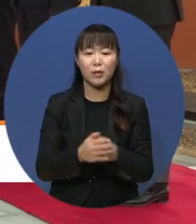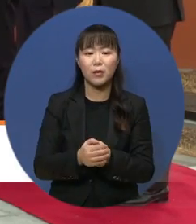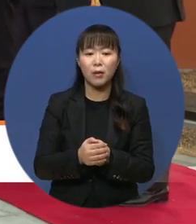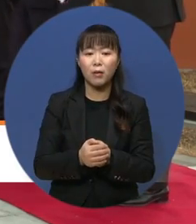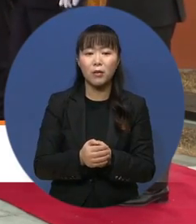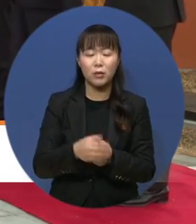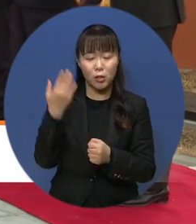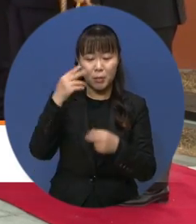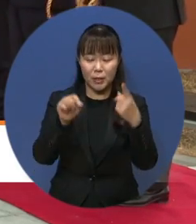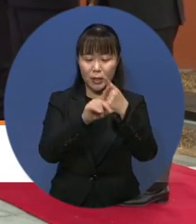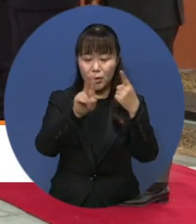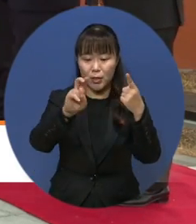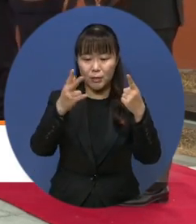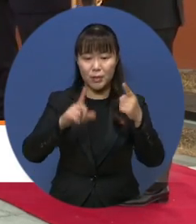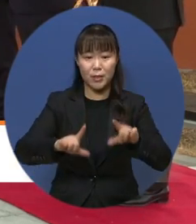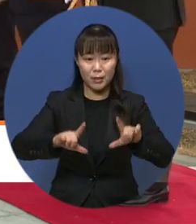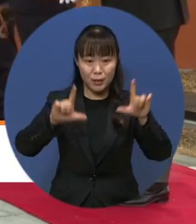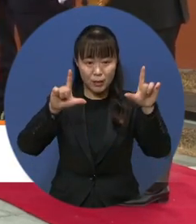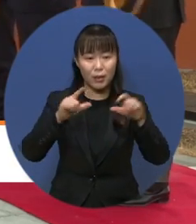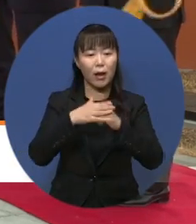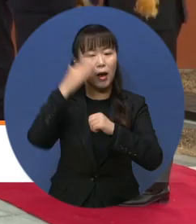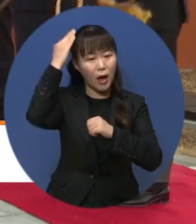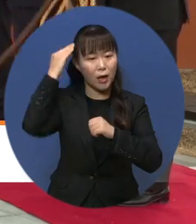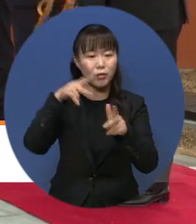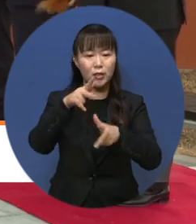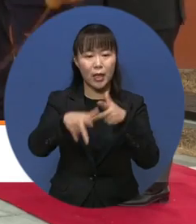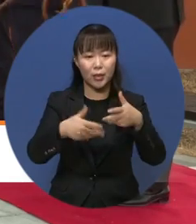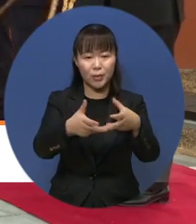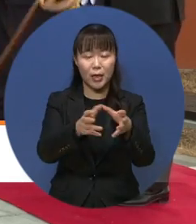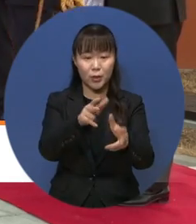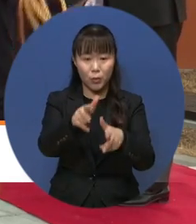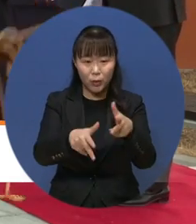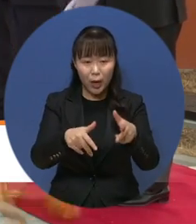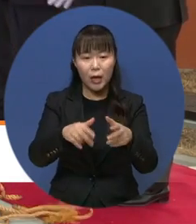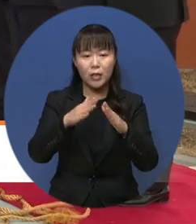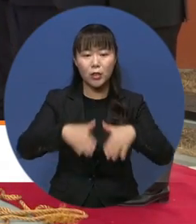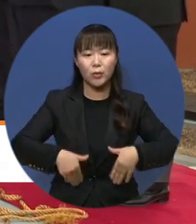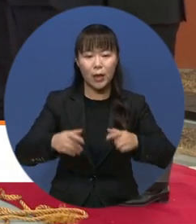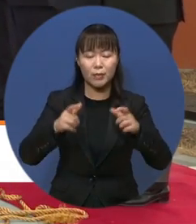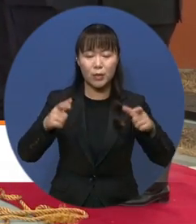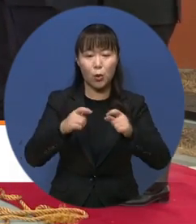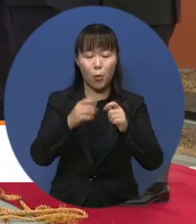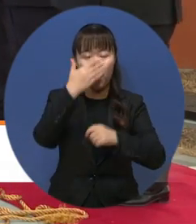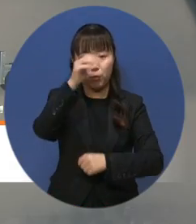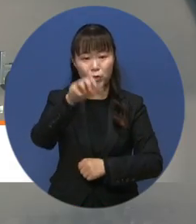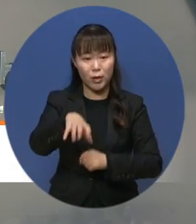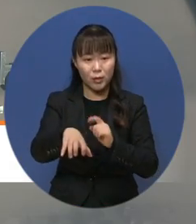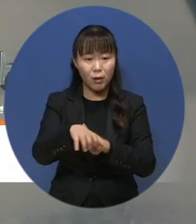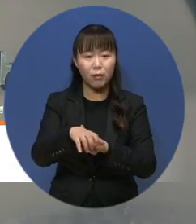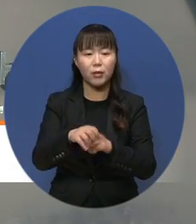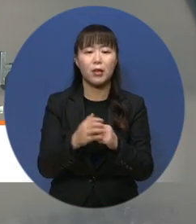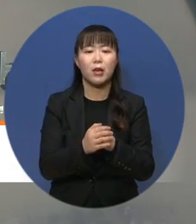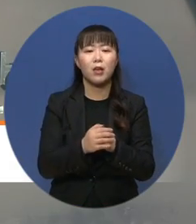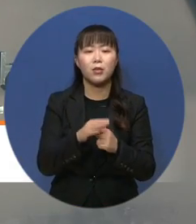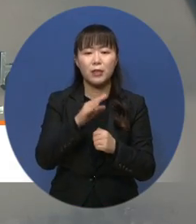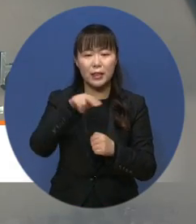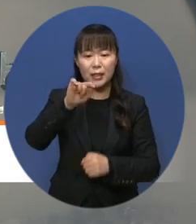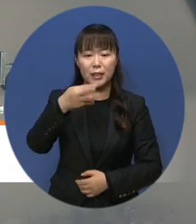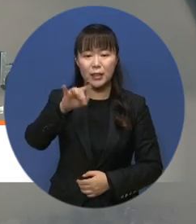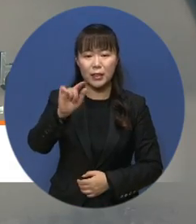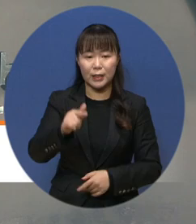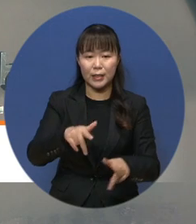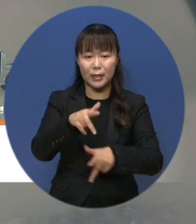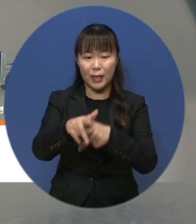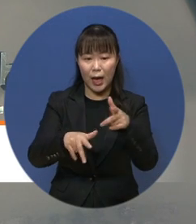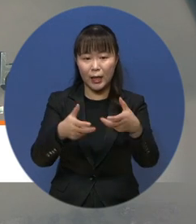한국산업단지공단이 지난달 27일 한국산업단지공단 전남지역본부에서 전남 여수 스마트 그린산단